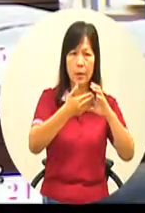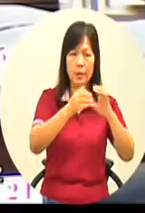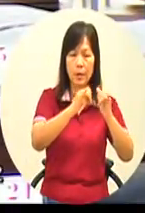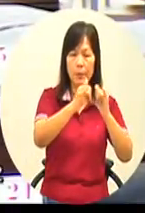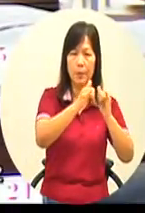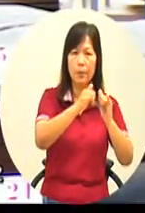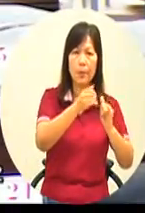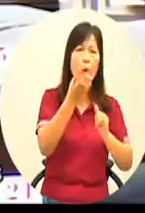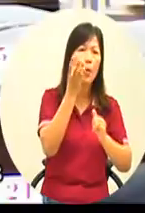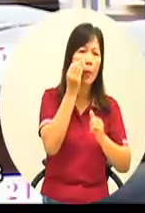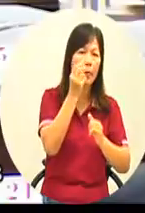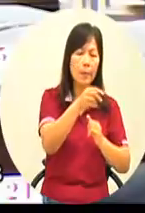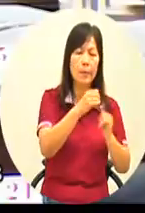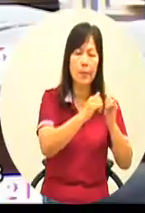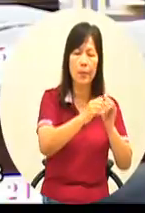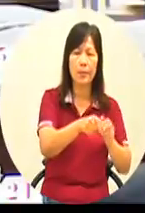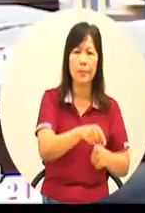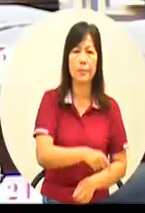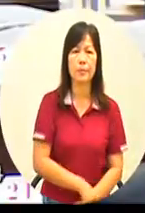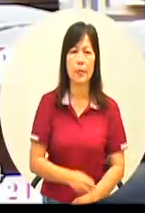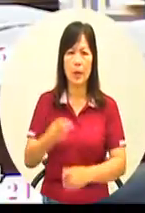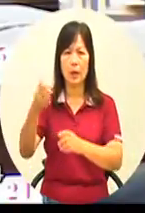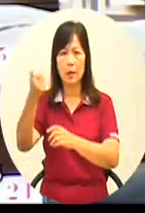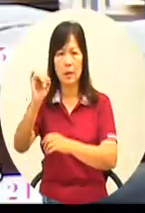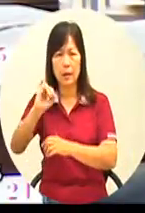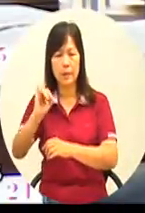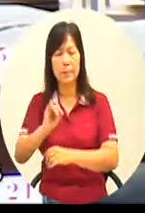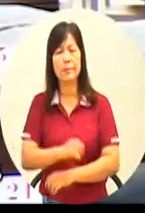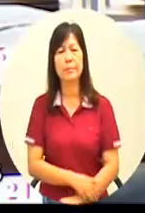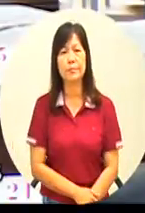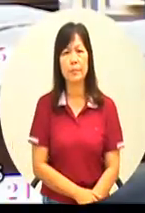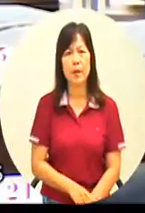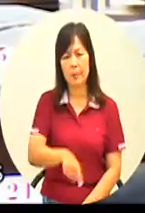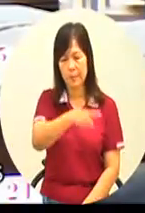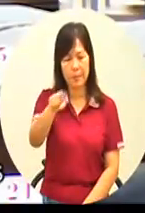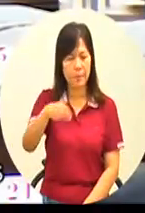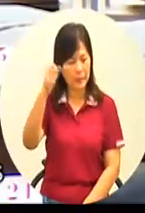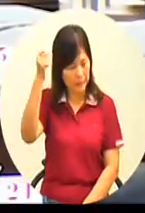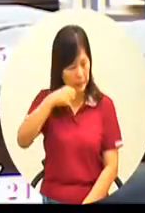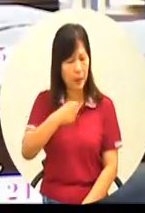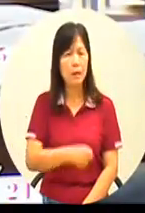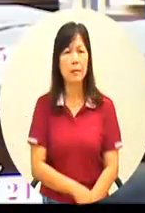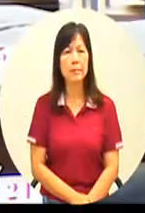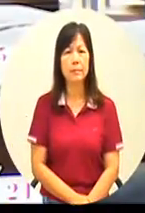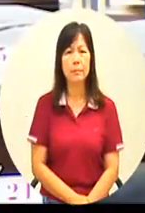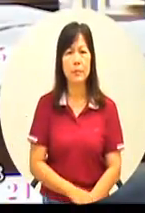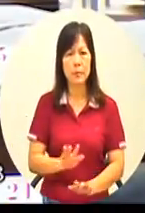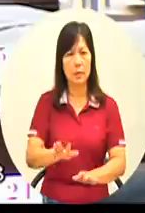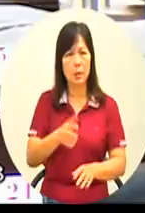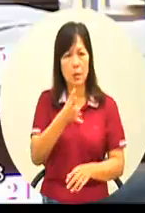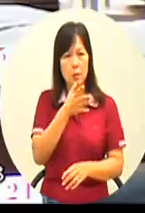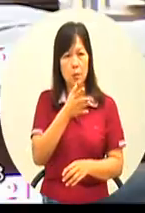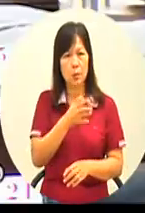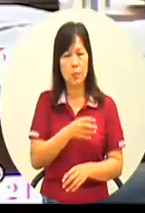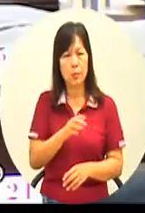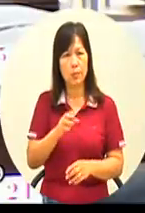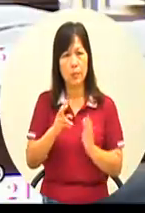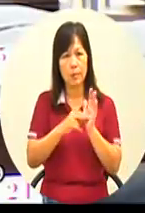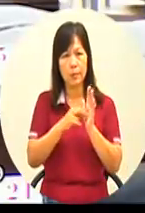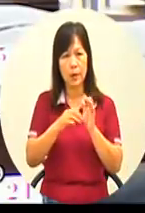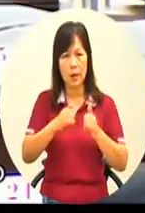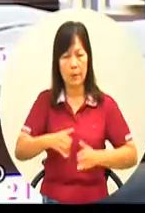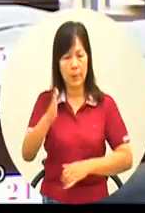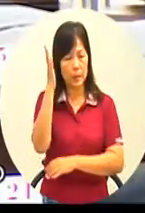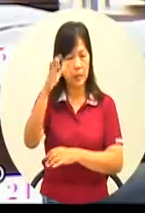众市民们，还有记者小姐先生，大家早。今天我要讲的这个民政部门